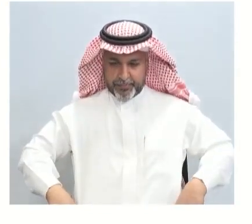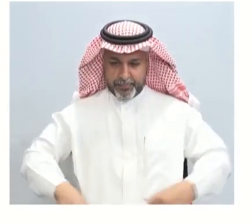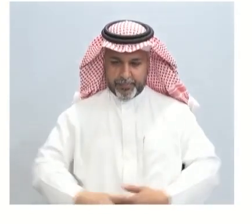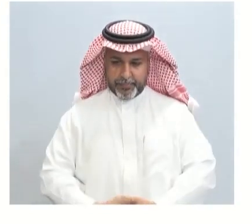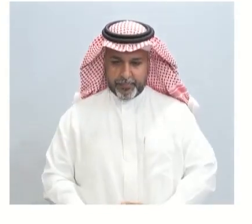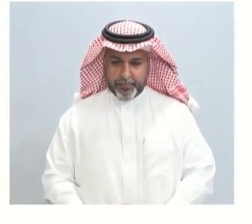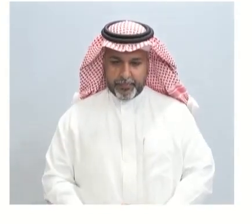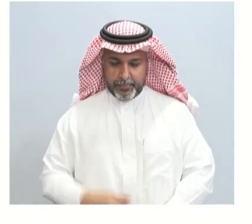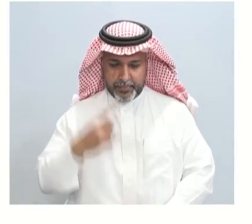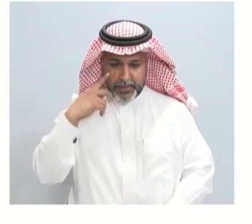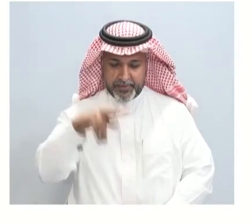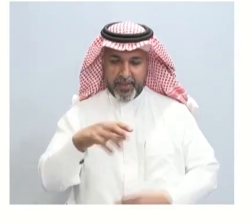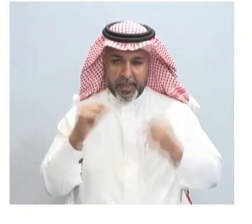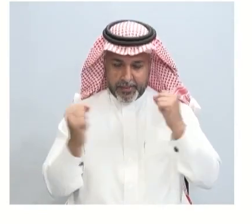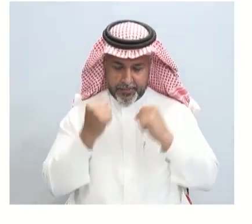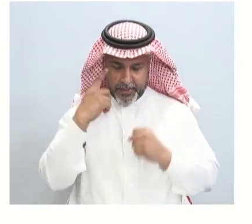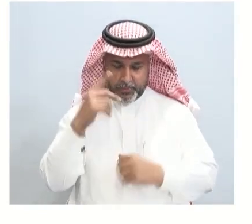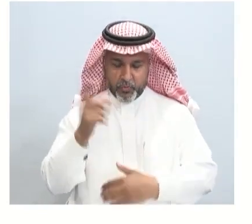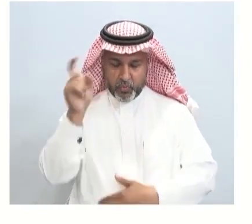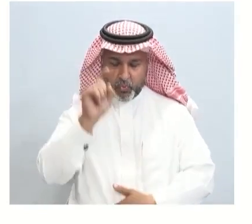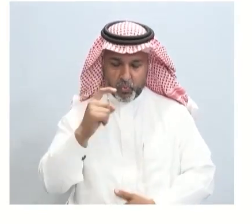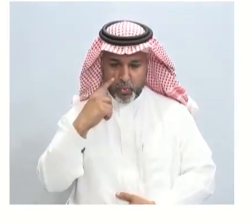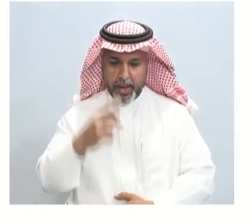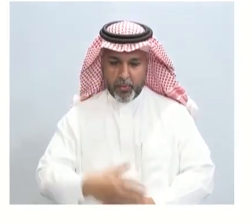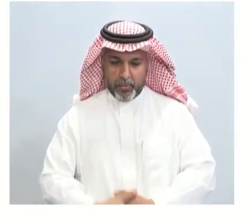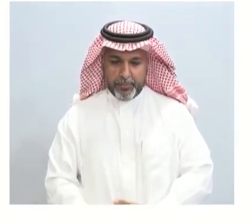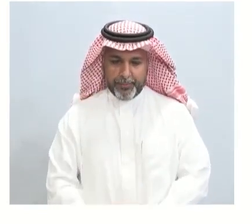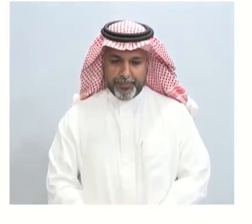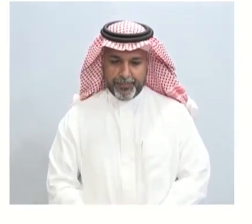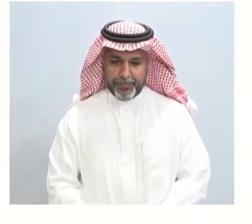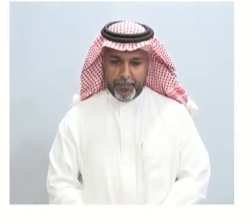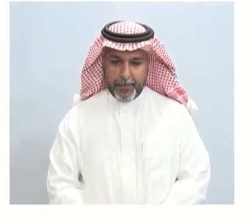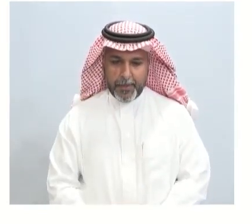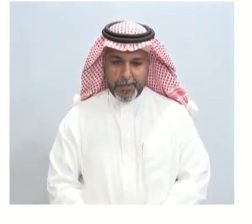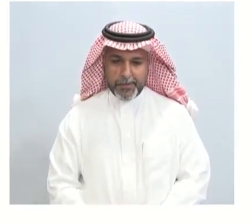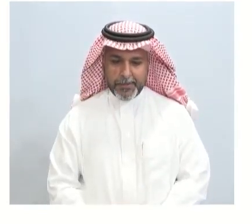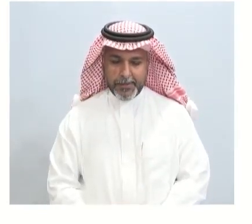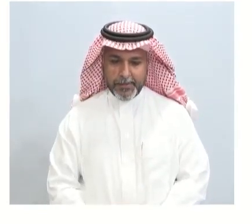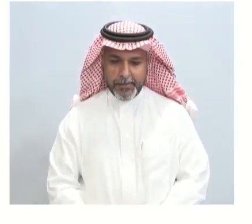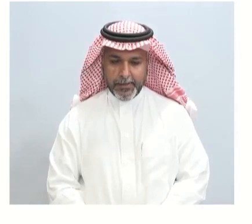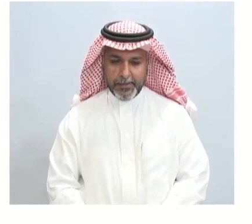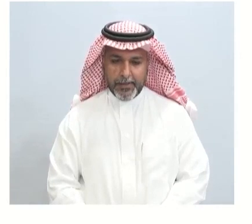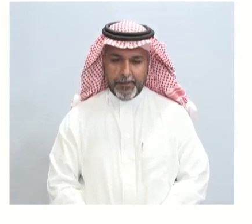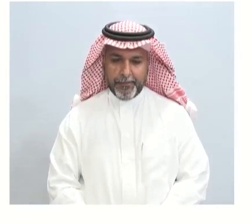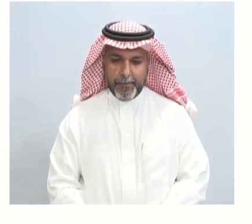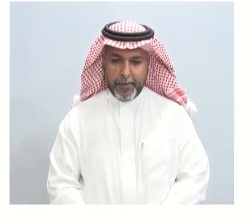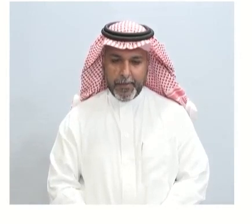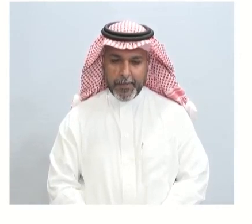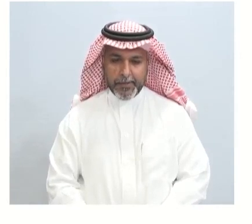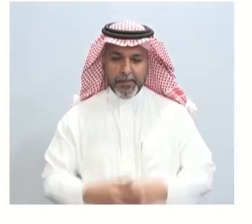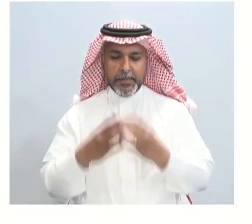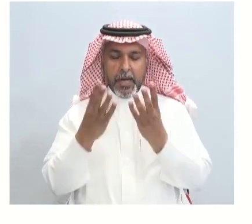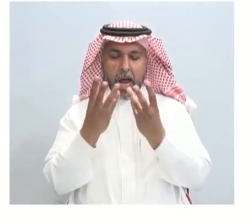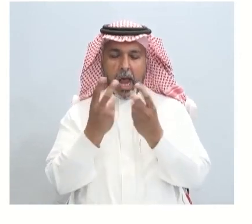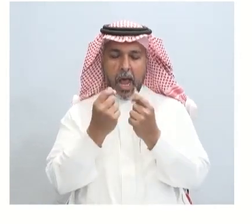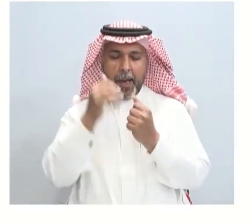بي خلونا نشوف المثال اللي معنا المثال خمسه قال لنا اوجد طول الدوره الداله اثنين في سك